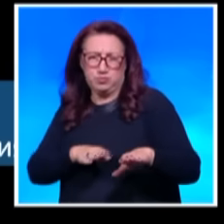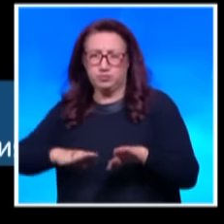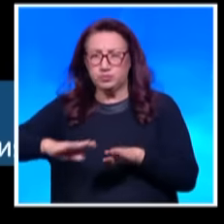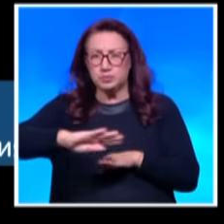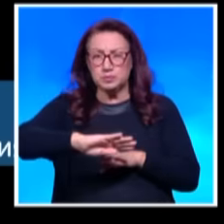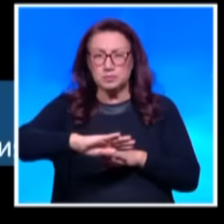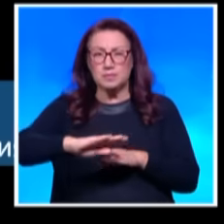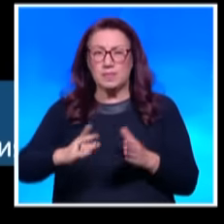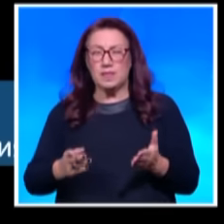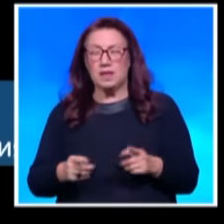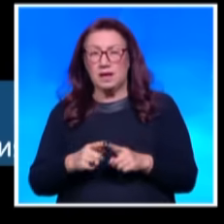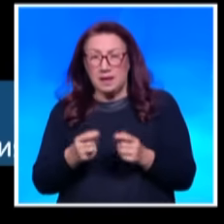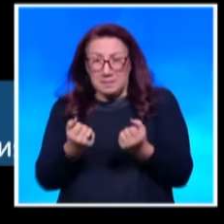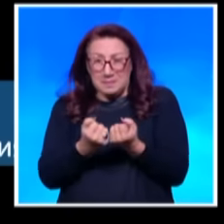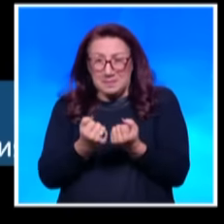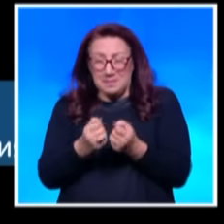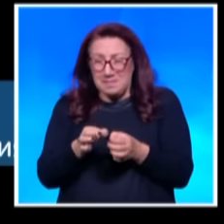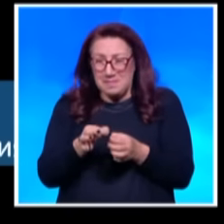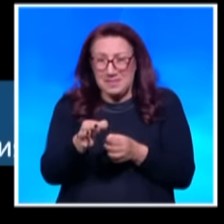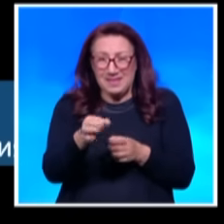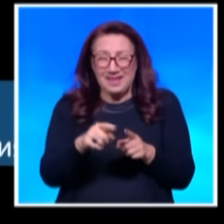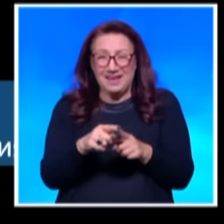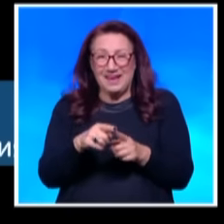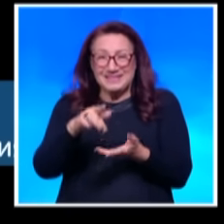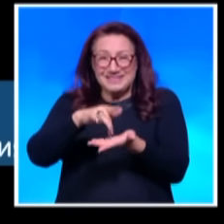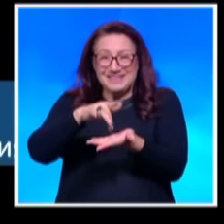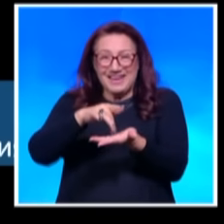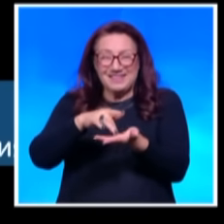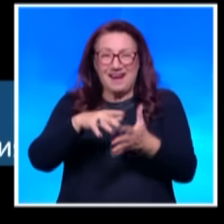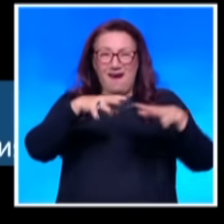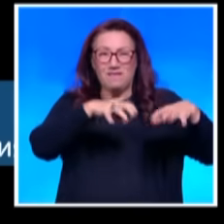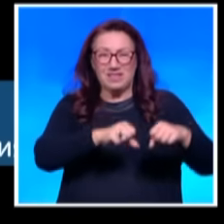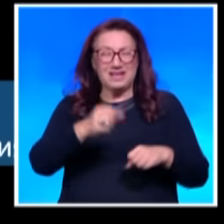Дрифт и гонки само на метри от триъгълника на властта.